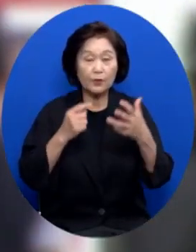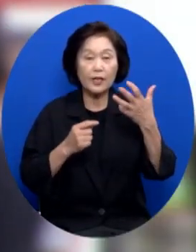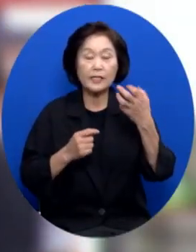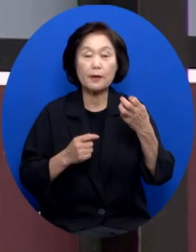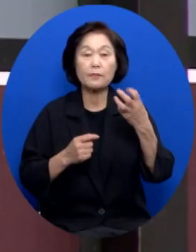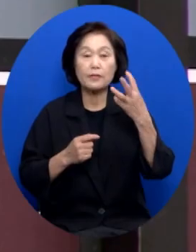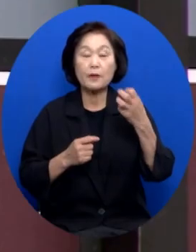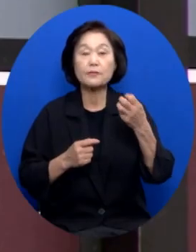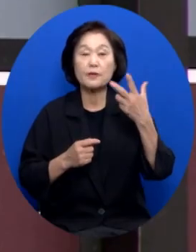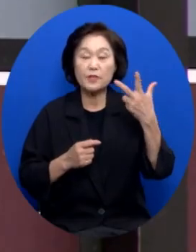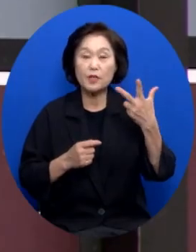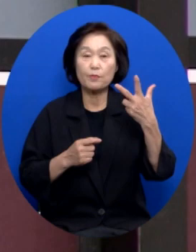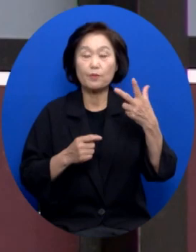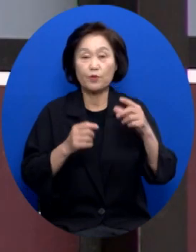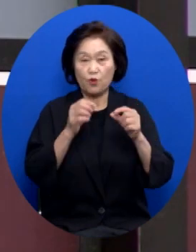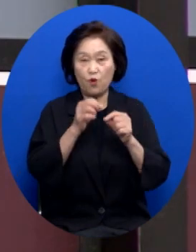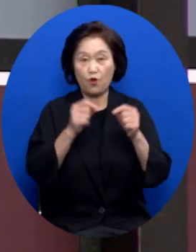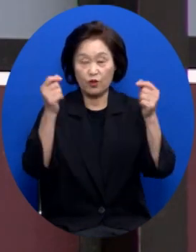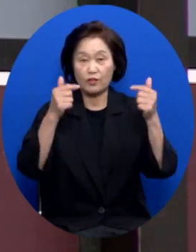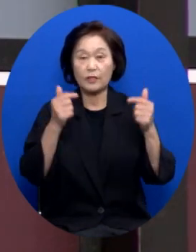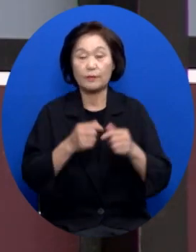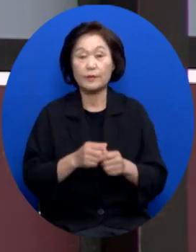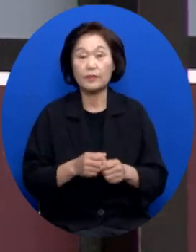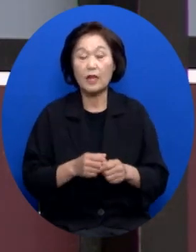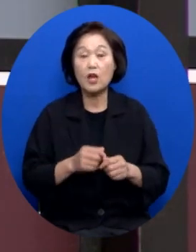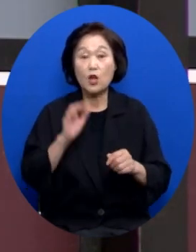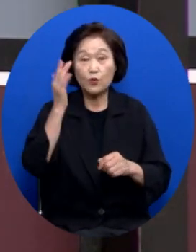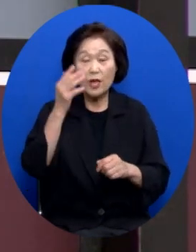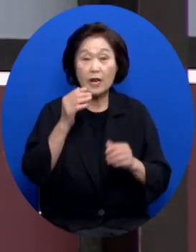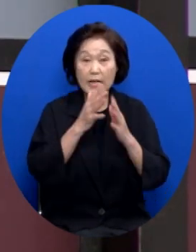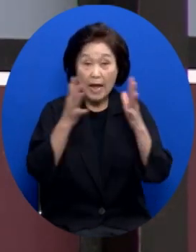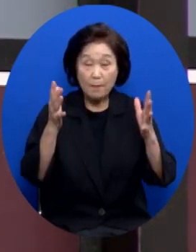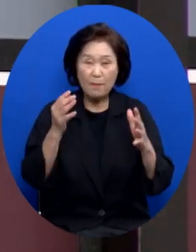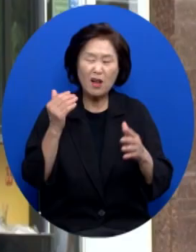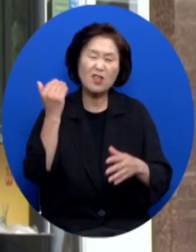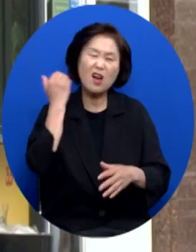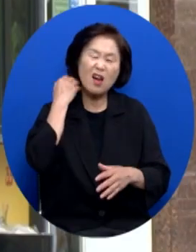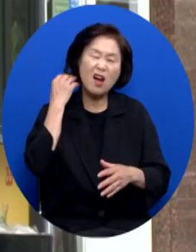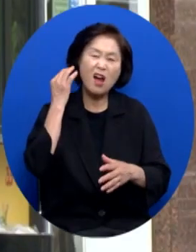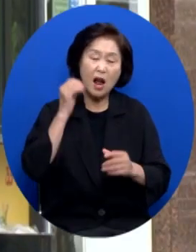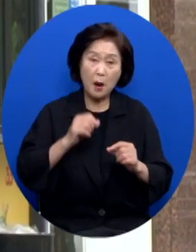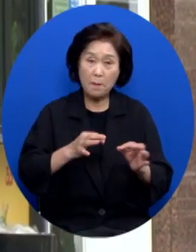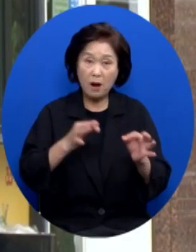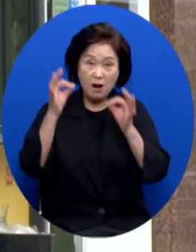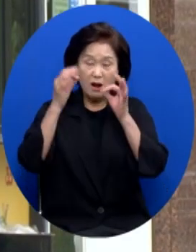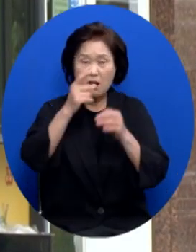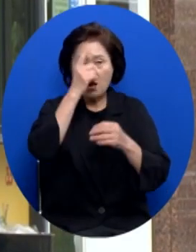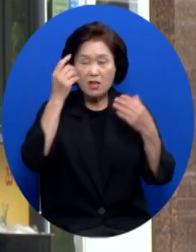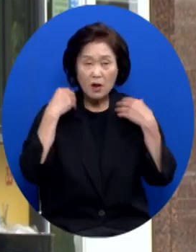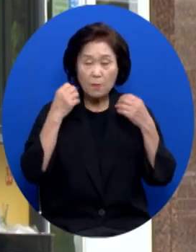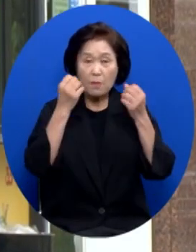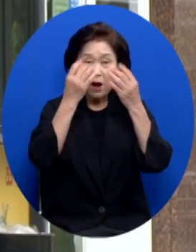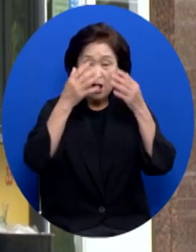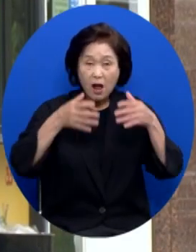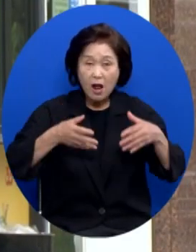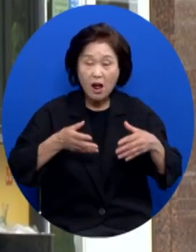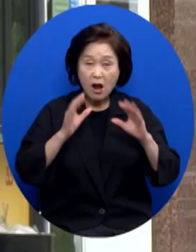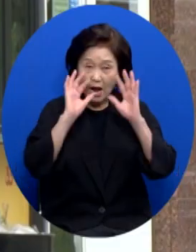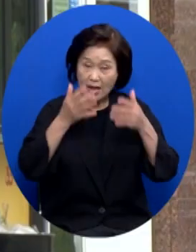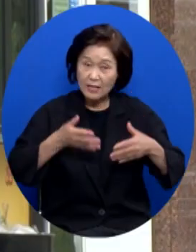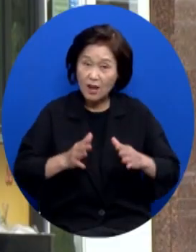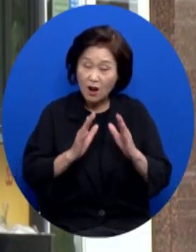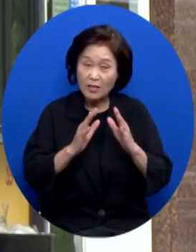늘어난 것으로 집계됐습니다. 부동산 업계는 최근 아파트 전셋값 상승세와 정부의 신생아 특례대출 확대